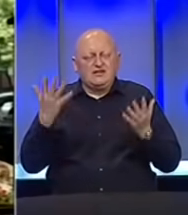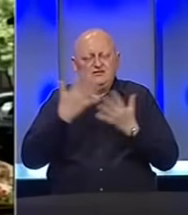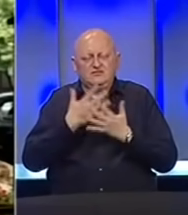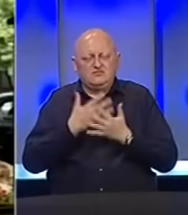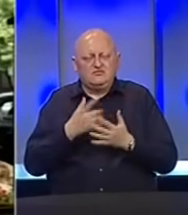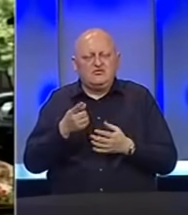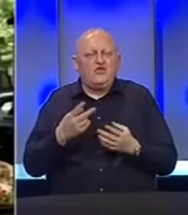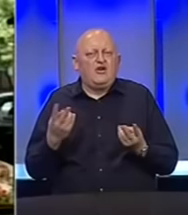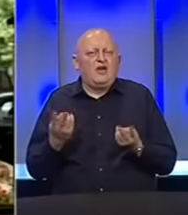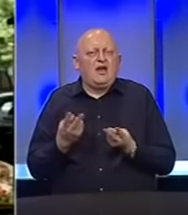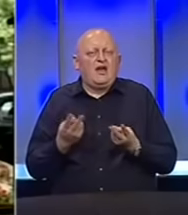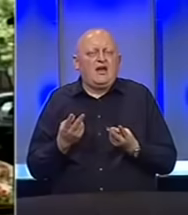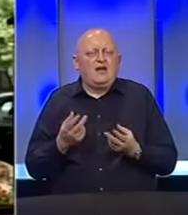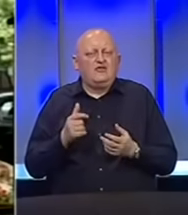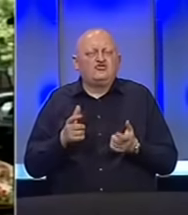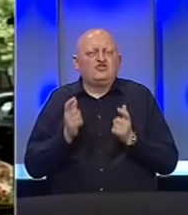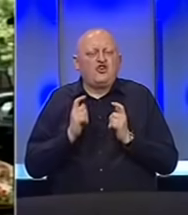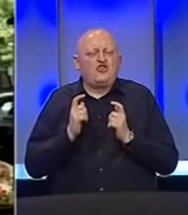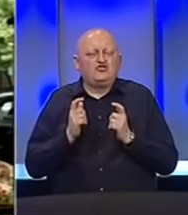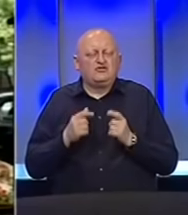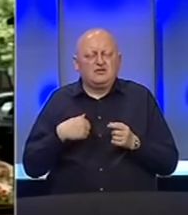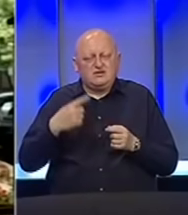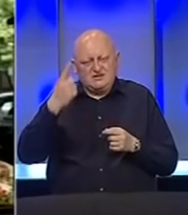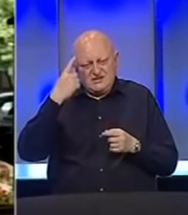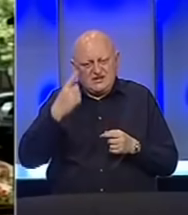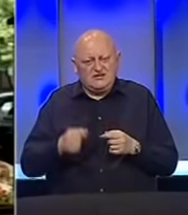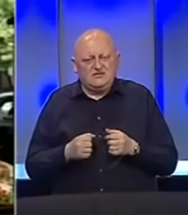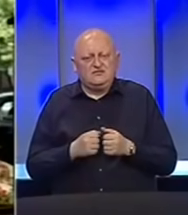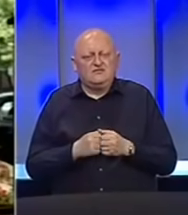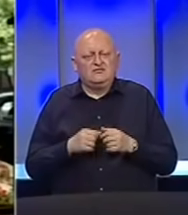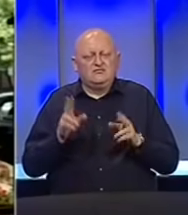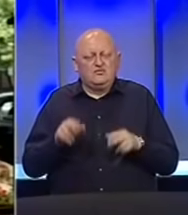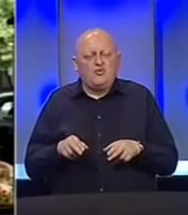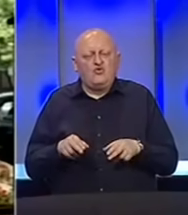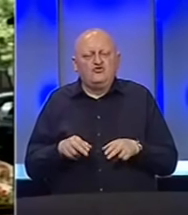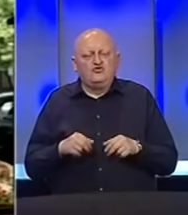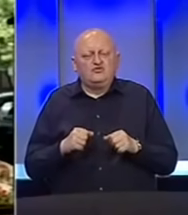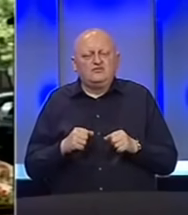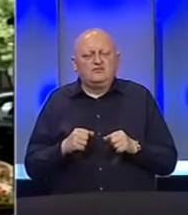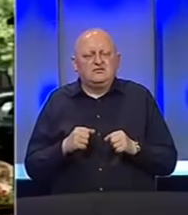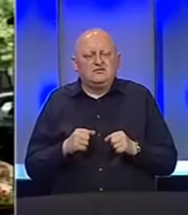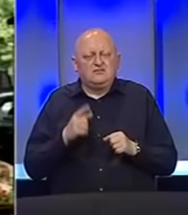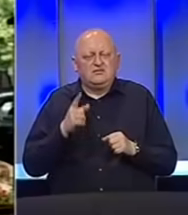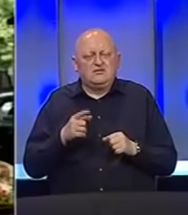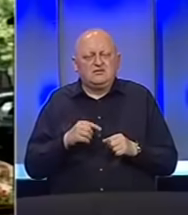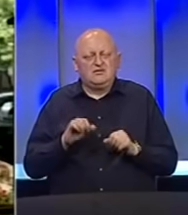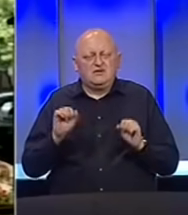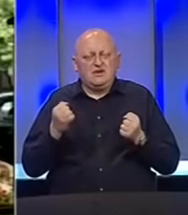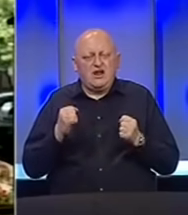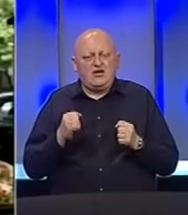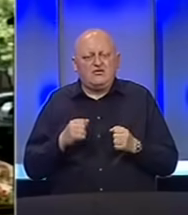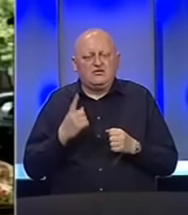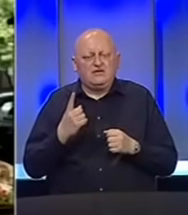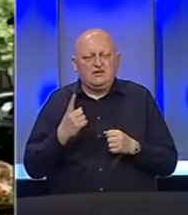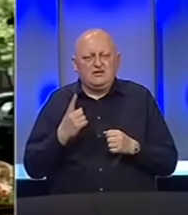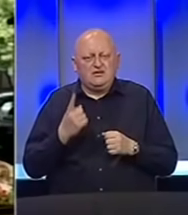to je nešto što se očekivalo, što smo znali da postoji mogućnost. I zato smo i reagovali. Jedna